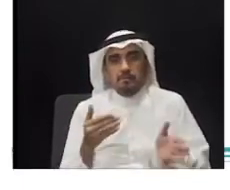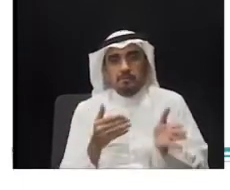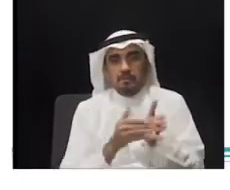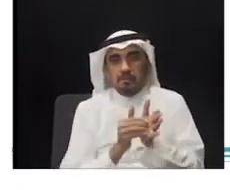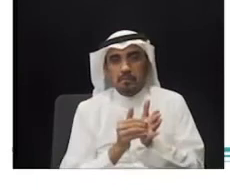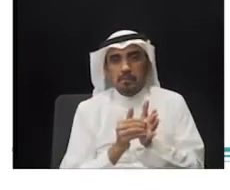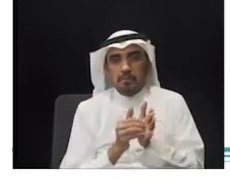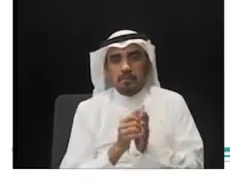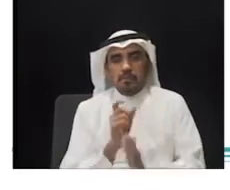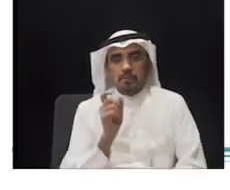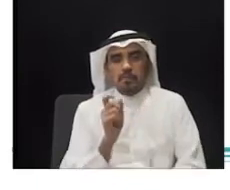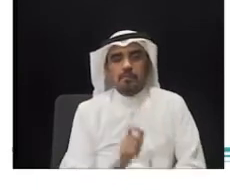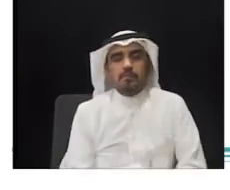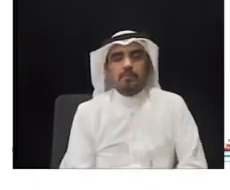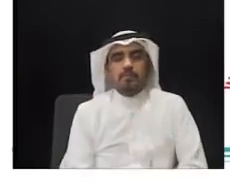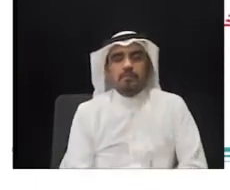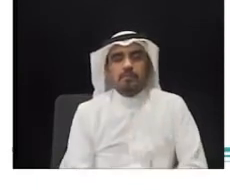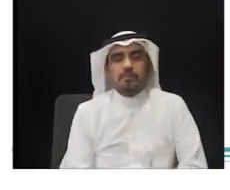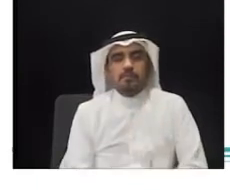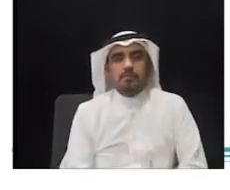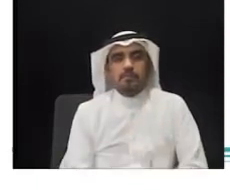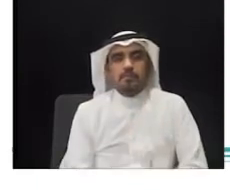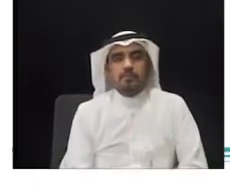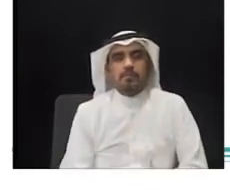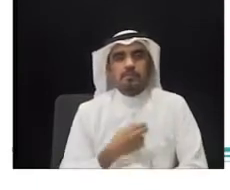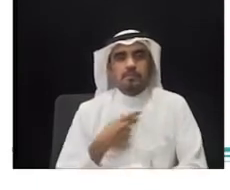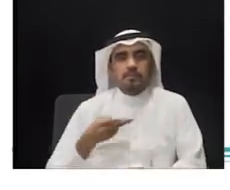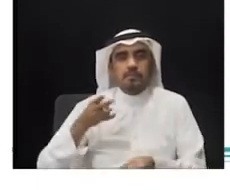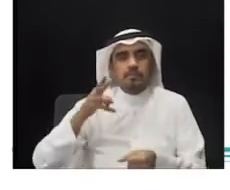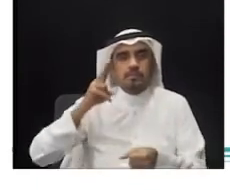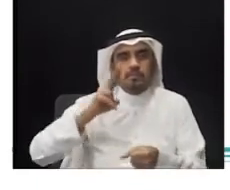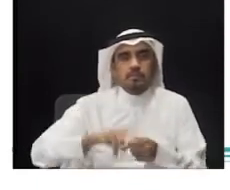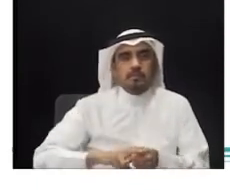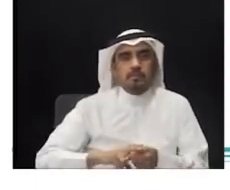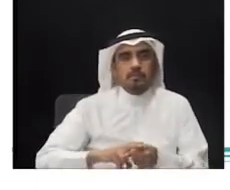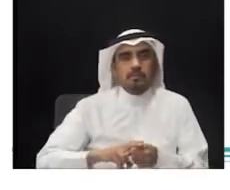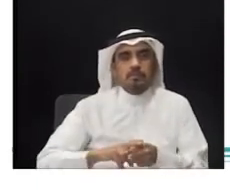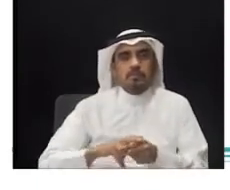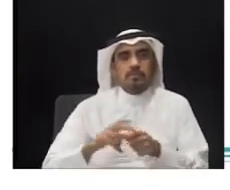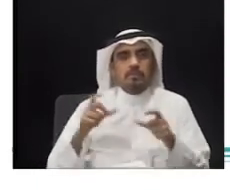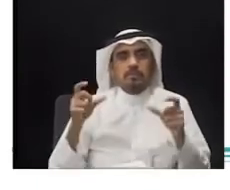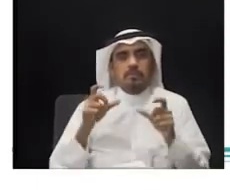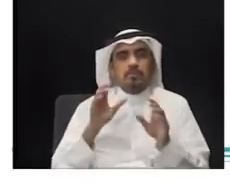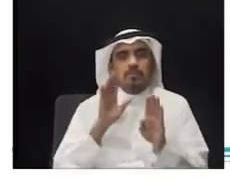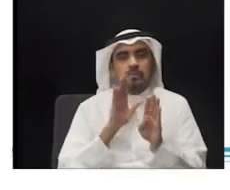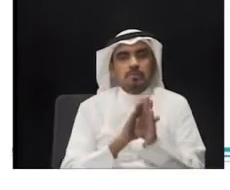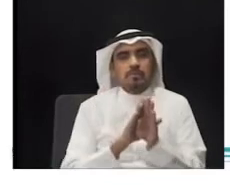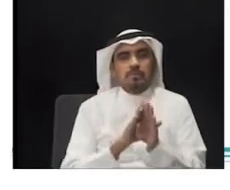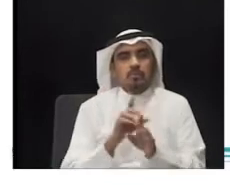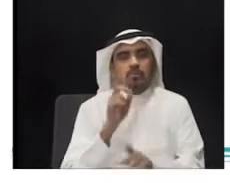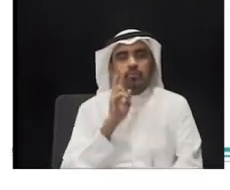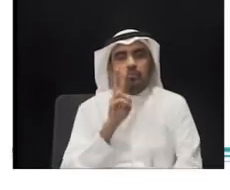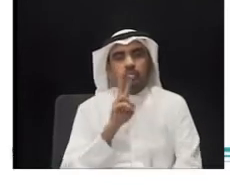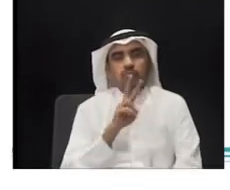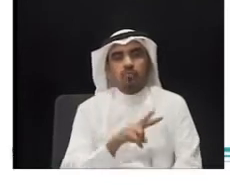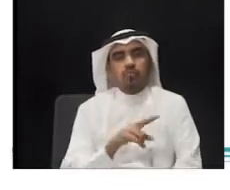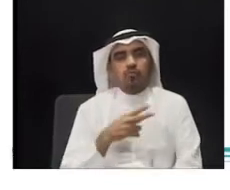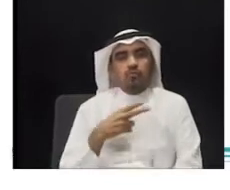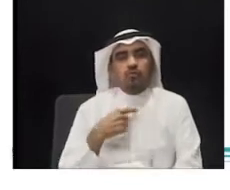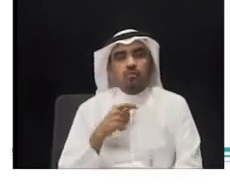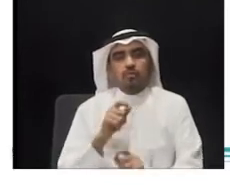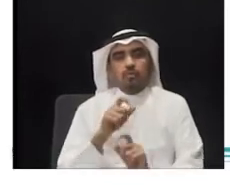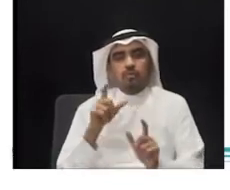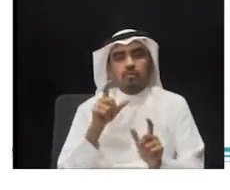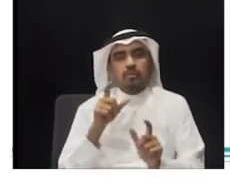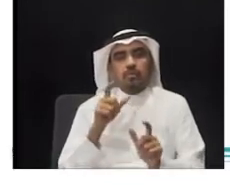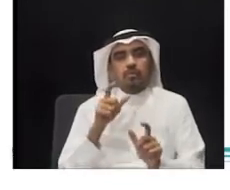بحسب انتهاء آخر الكلمة. أعود إلى نص الدعم وأستخرج مضافا إليه اسما ظاهرا